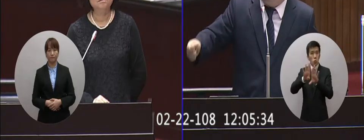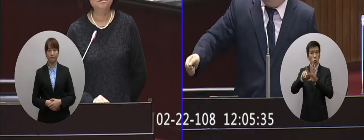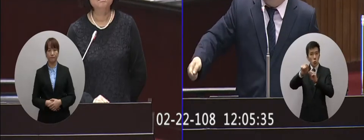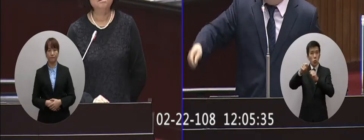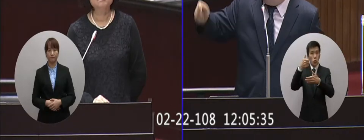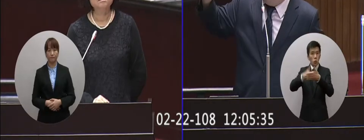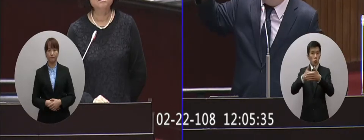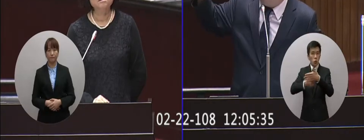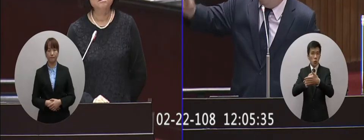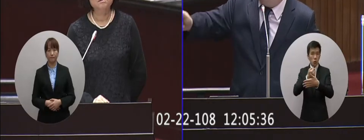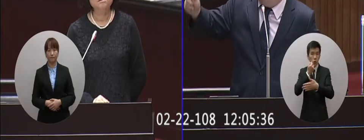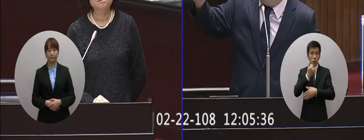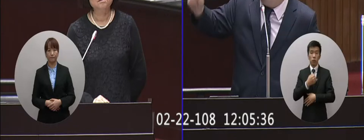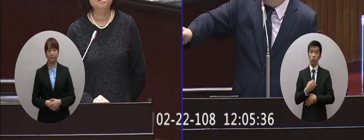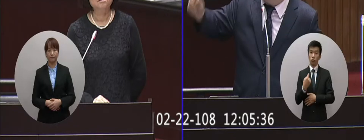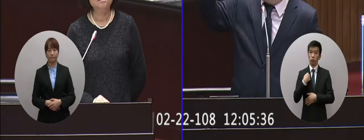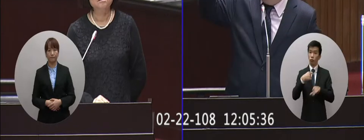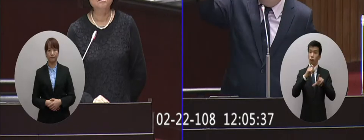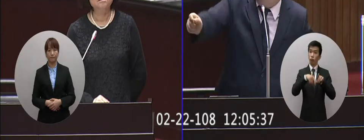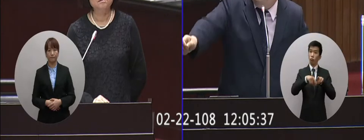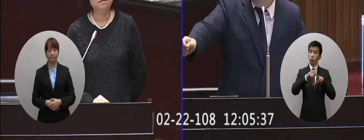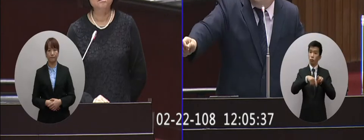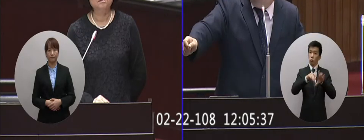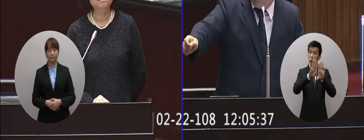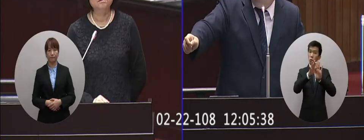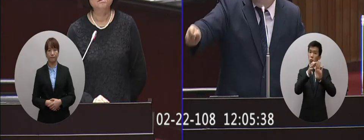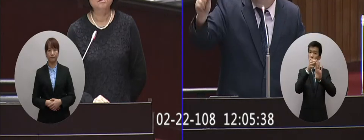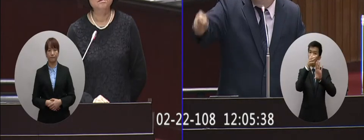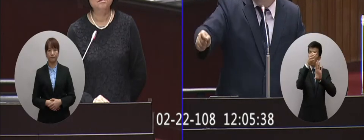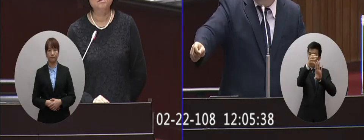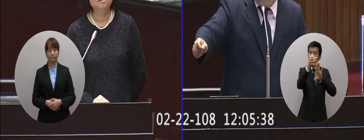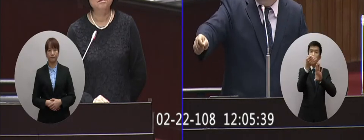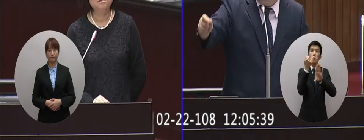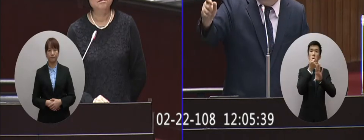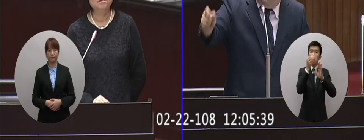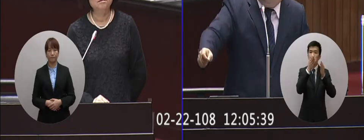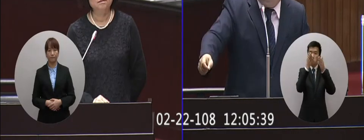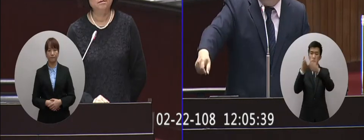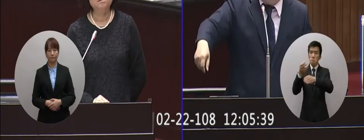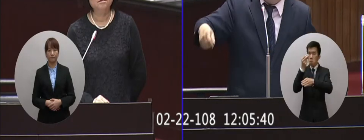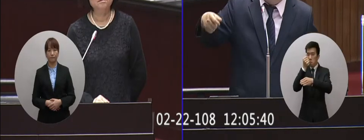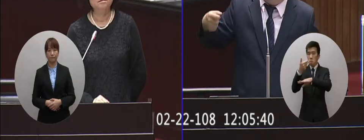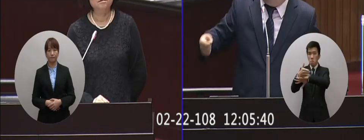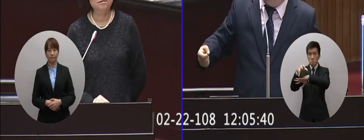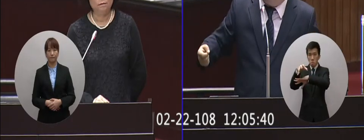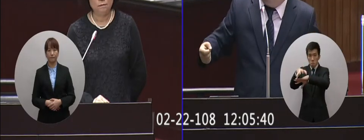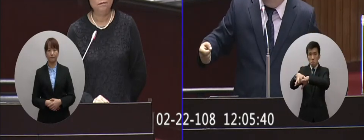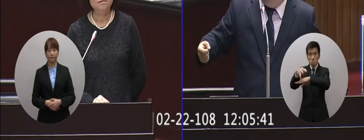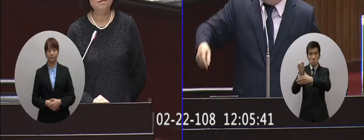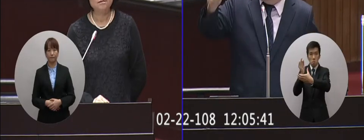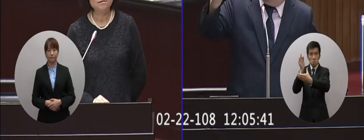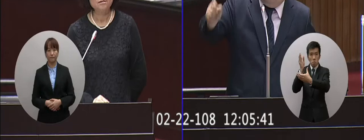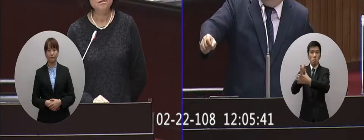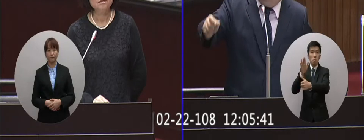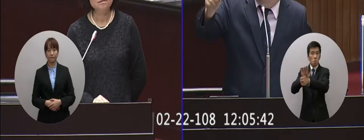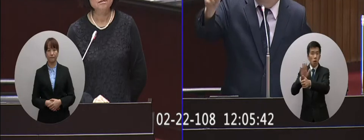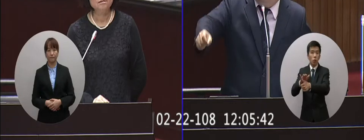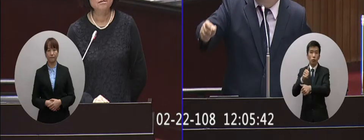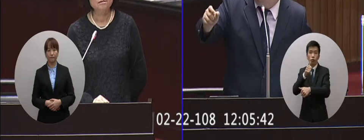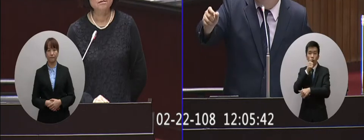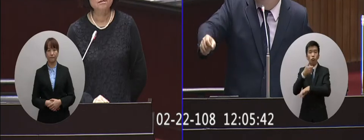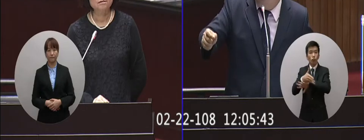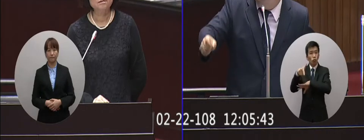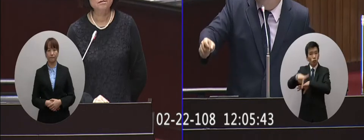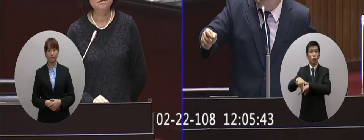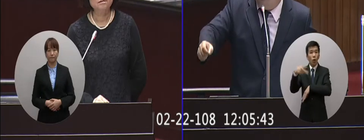让我有选择权，我可以把这样我纳的税指定到特定的一个乡镇，或者是我的故乡，或者是他